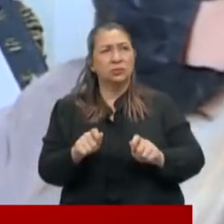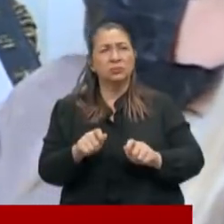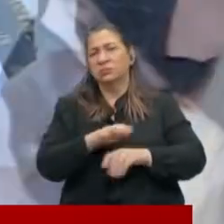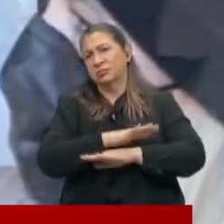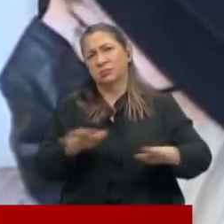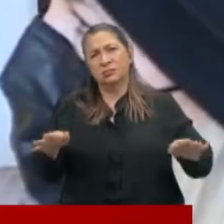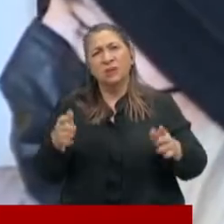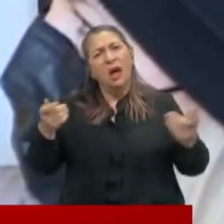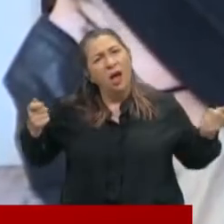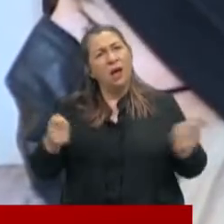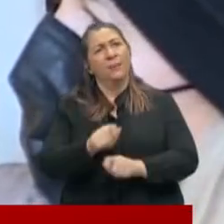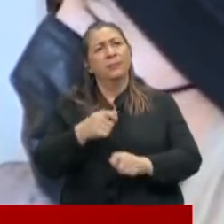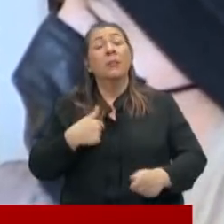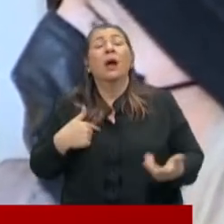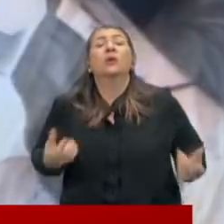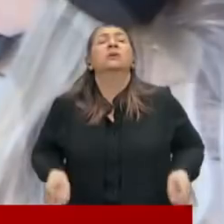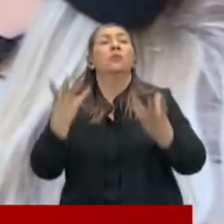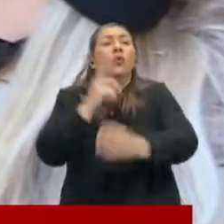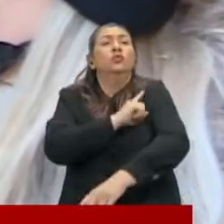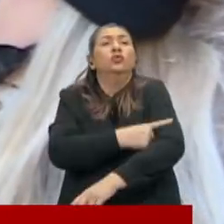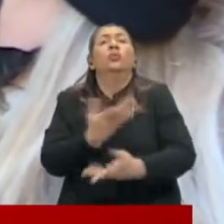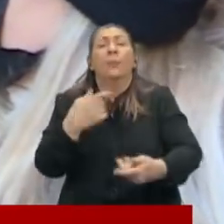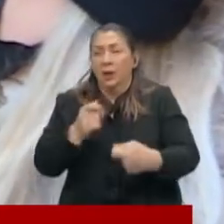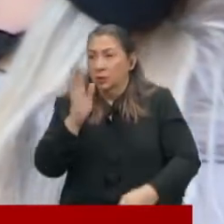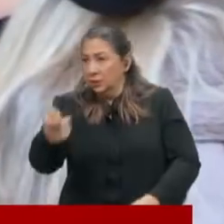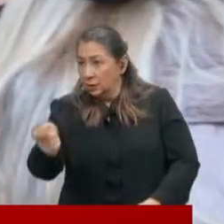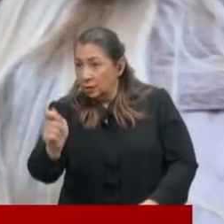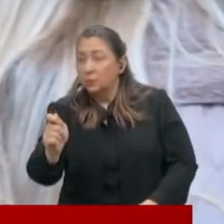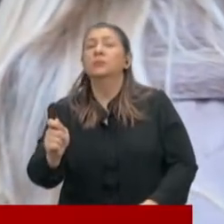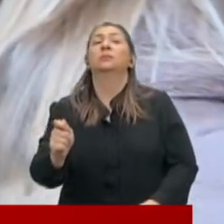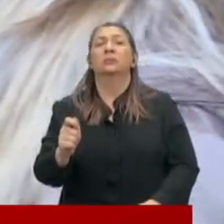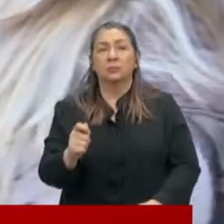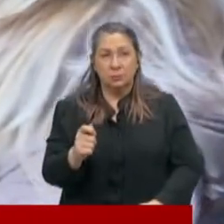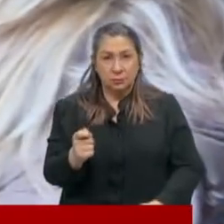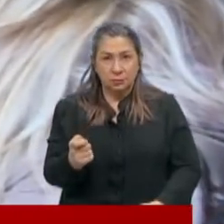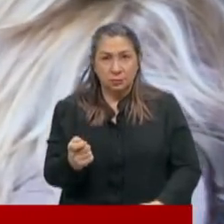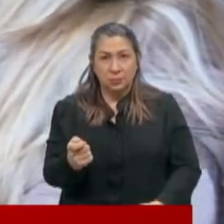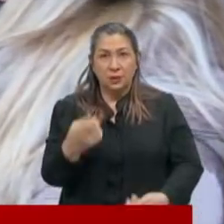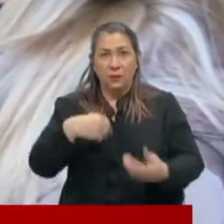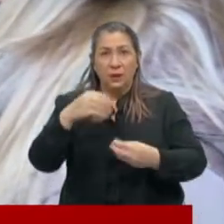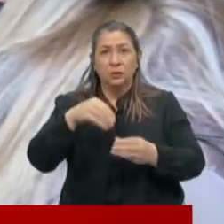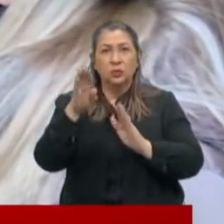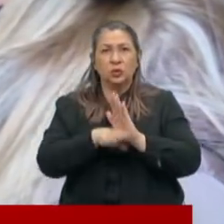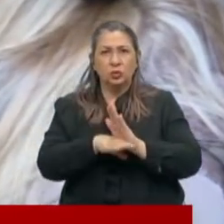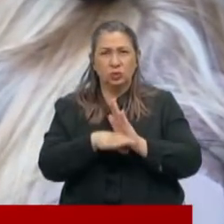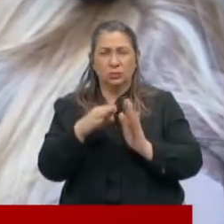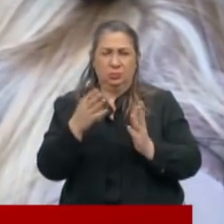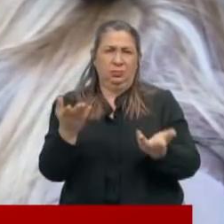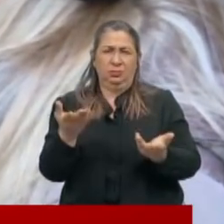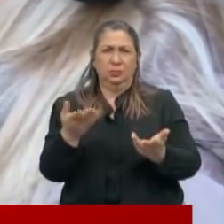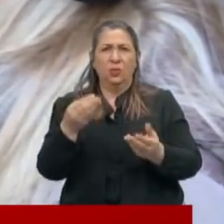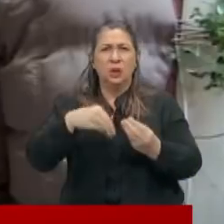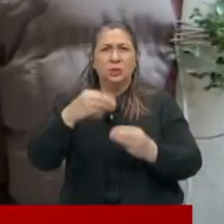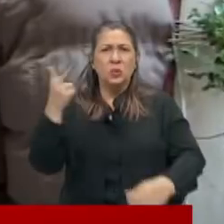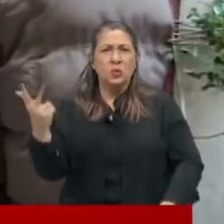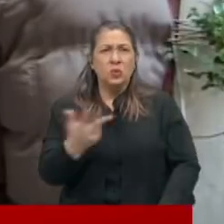temelli kapatacağız. Yani dayanacak bir gücümüz yok. Bankaya gidiyoruz, kredi faizler düşmüş hesabı, faiz... O